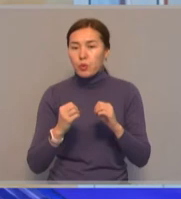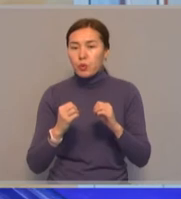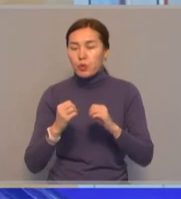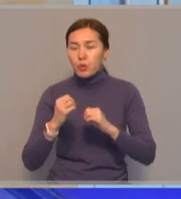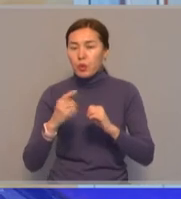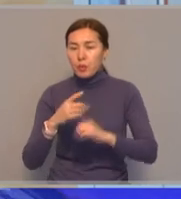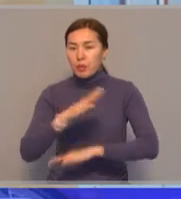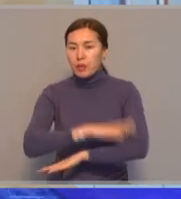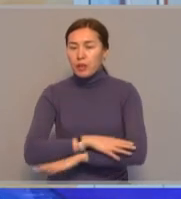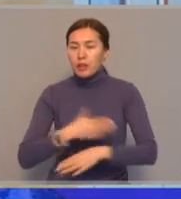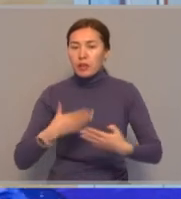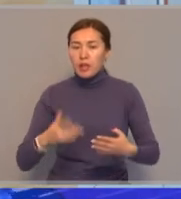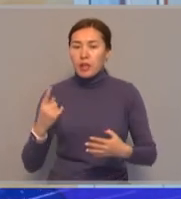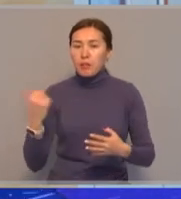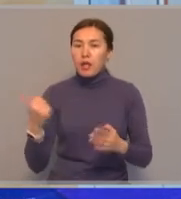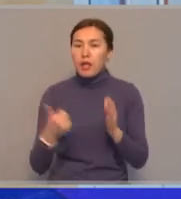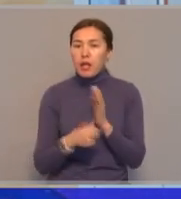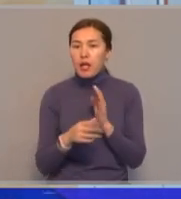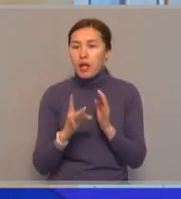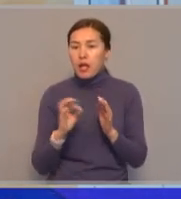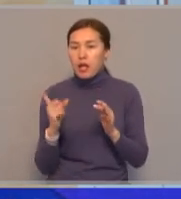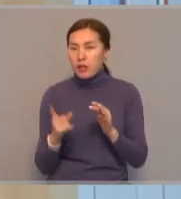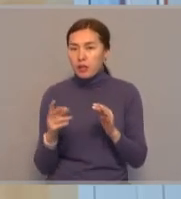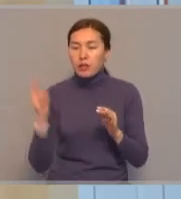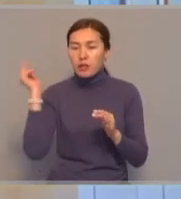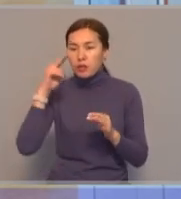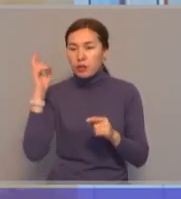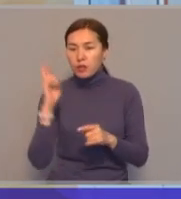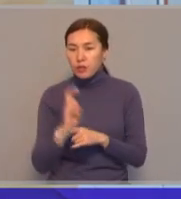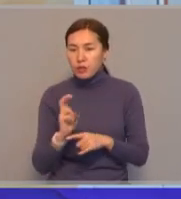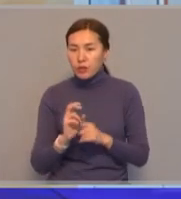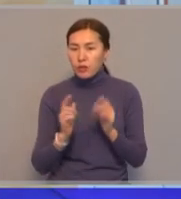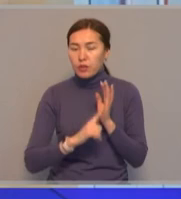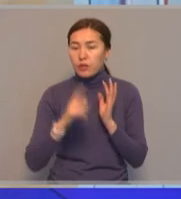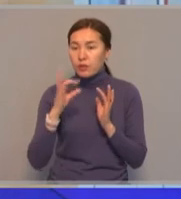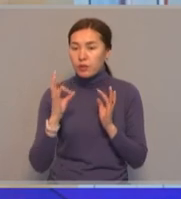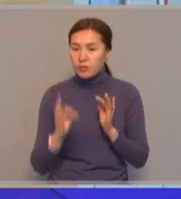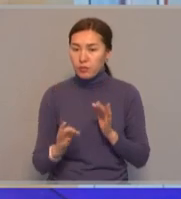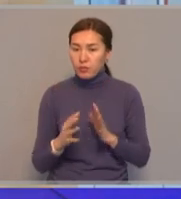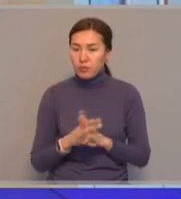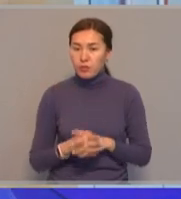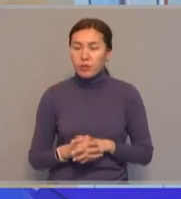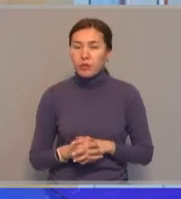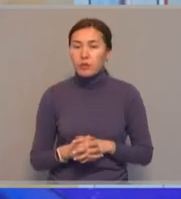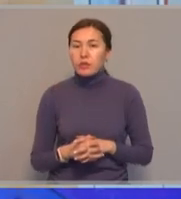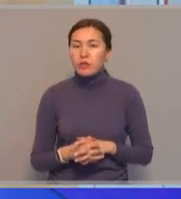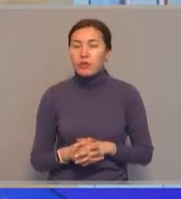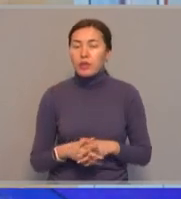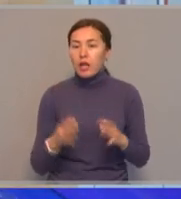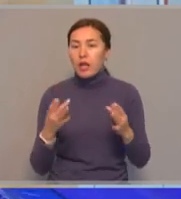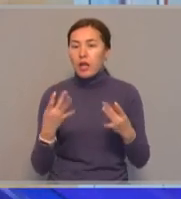сыныптарға аптасына 6 рет аралас оқуға және де пәндердің 70% штаттық